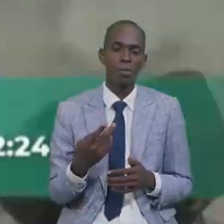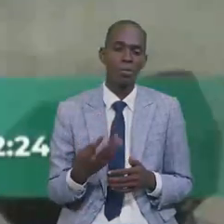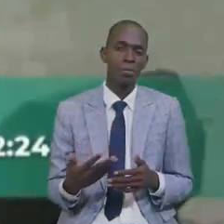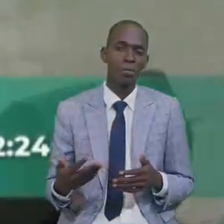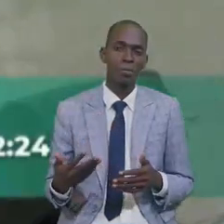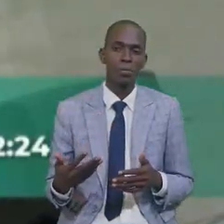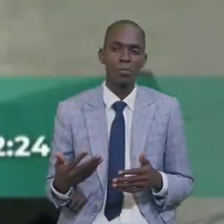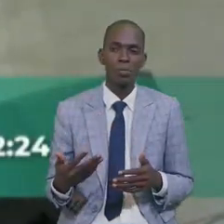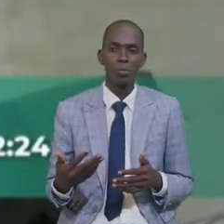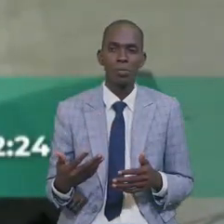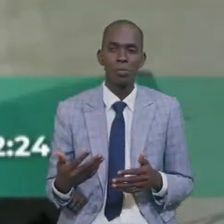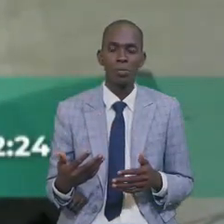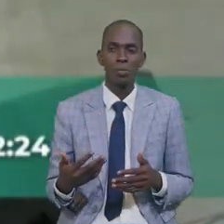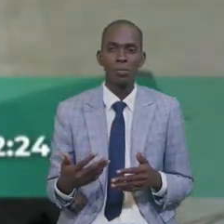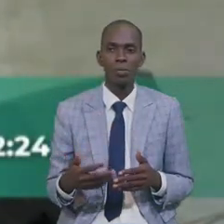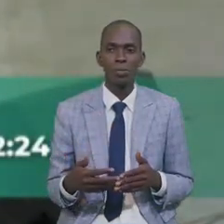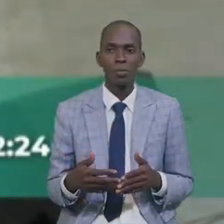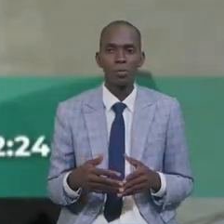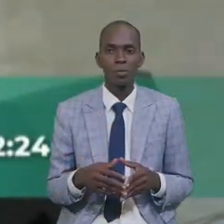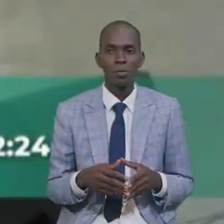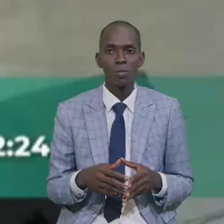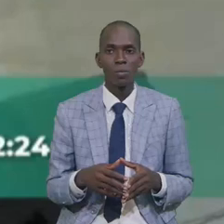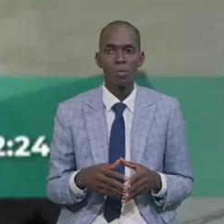siècles, par ces choses.